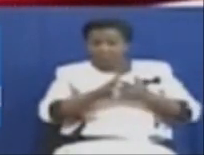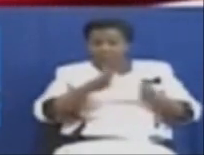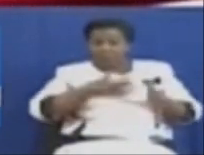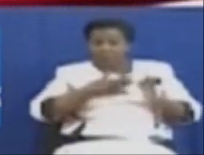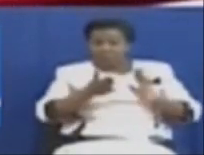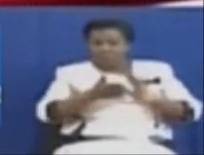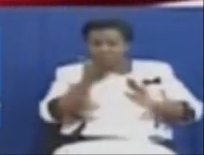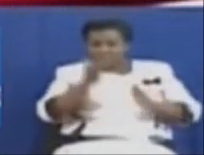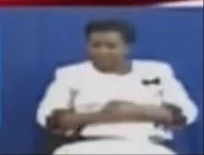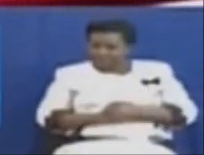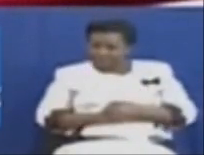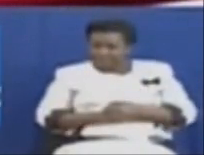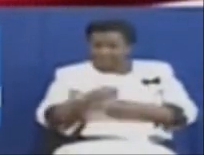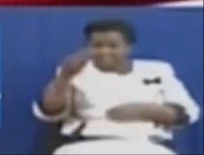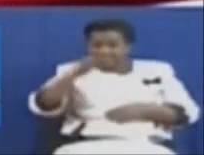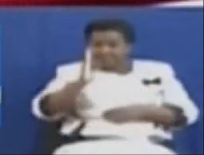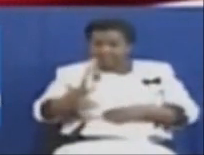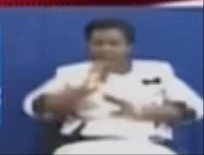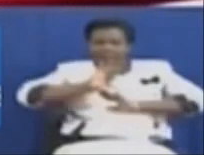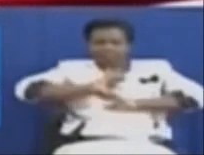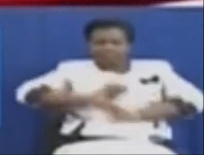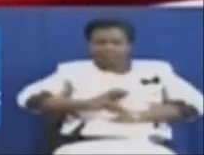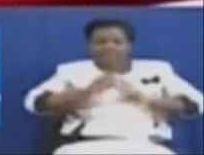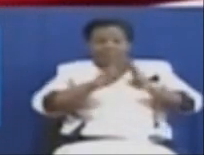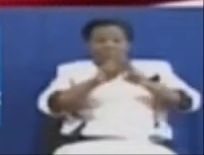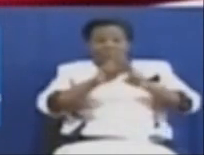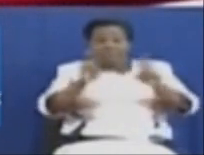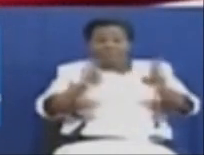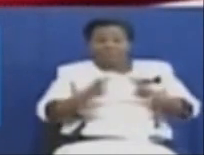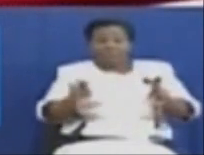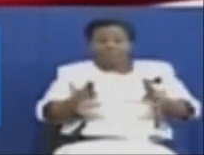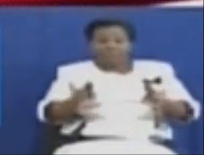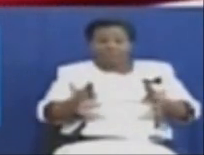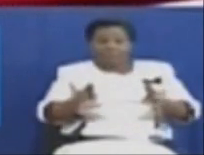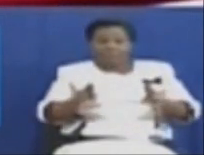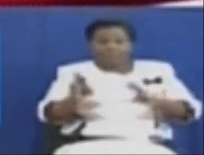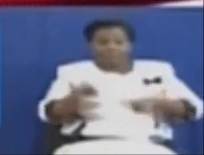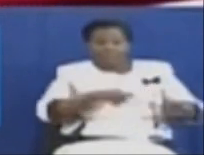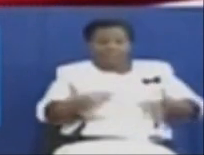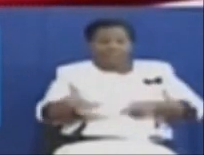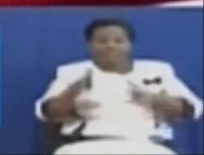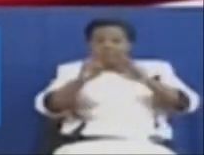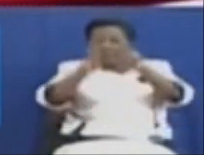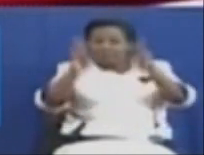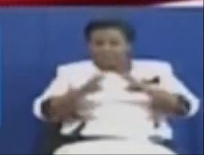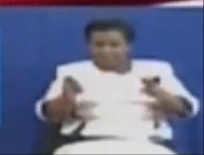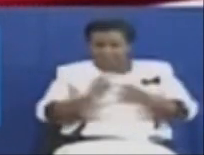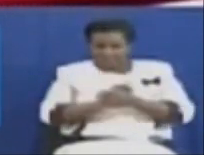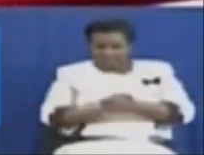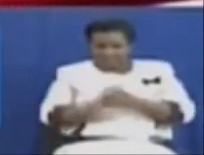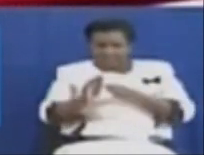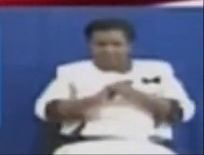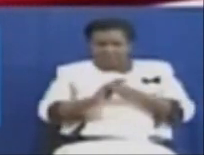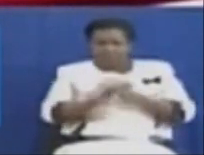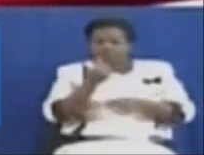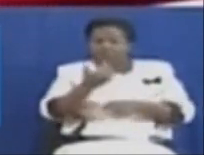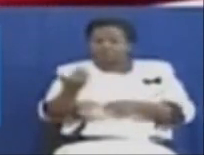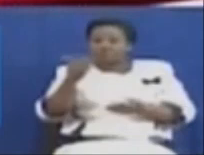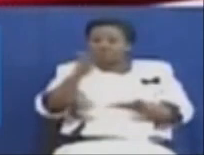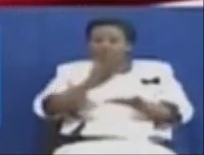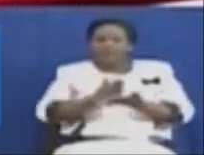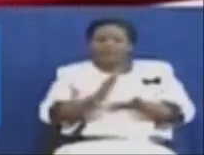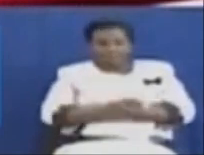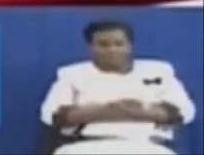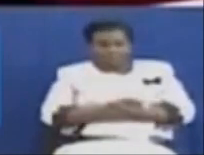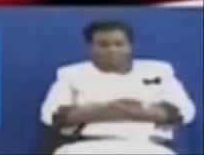za kutafuta msimamizi halisi wa sheria hii kwa ngazi ya wilaya na ofisi za maendeleo, ofisi za ustawi wa jamii, ili kuweza